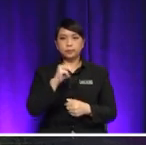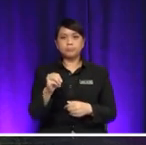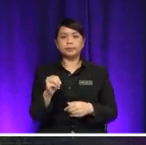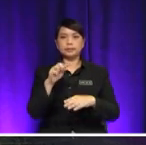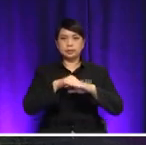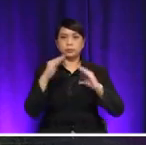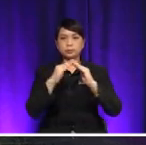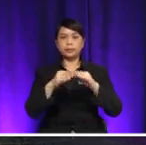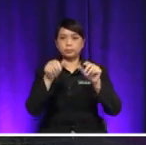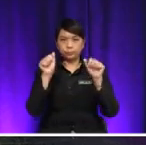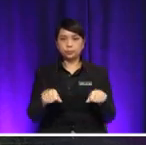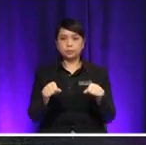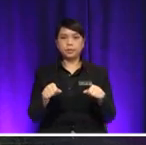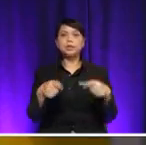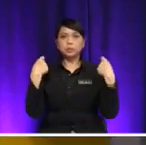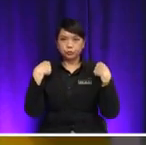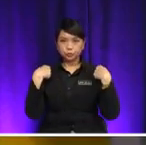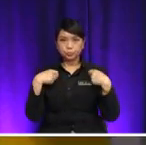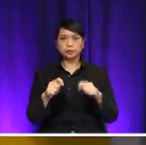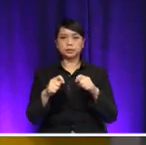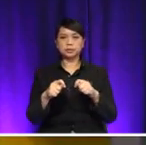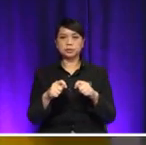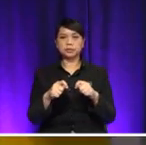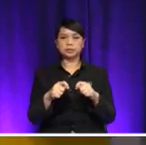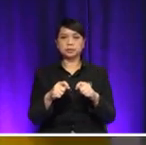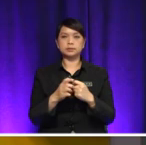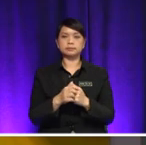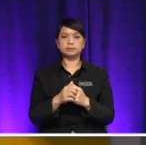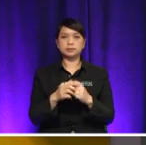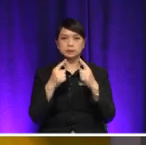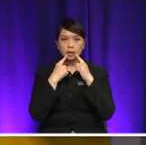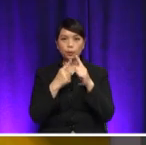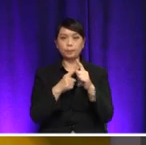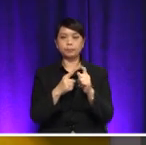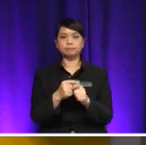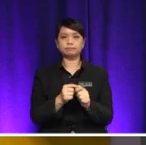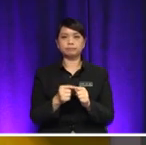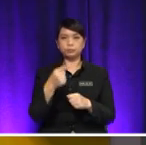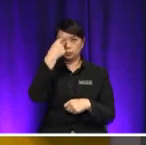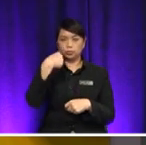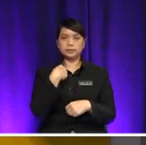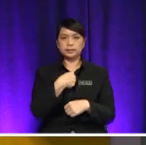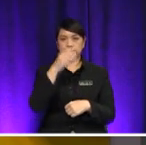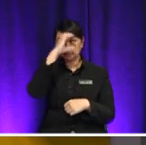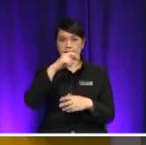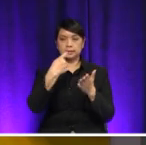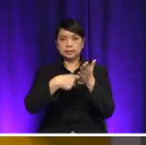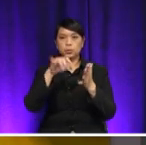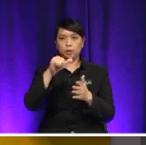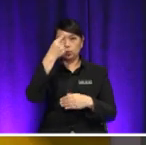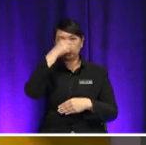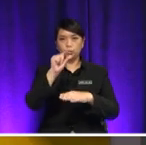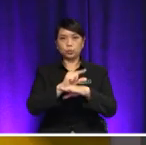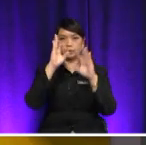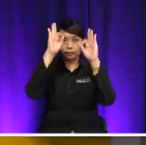pun boleh cubo ya boleh sama-sama coba menjawab untuk kita menentukan nilai one dengan menggunakan formula